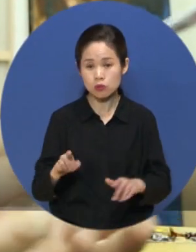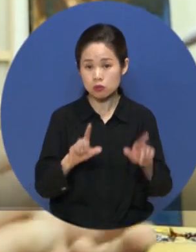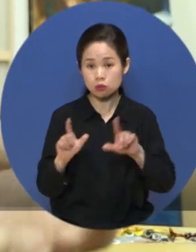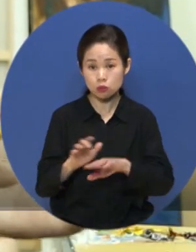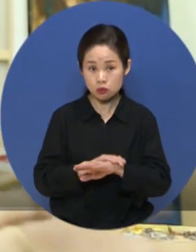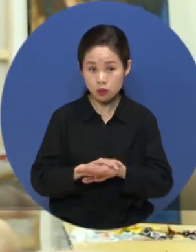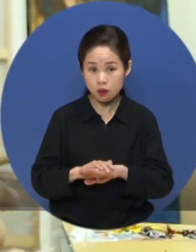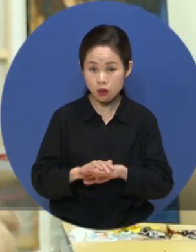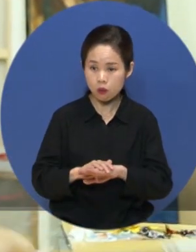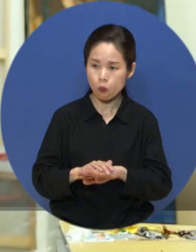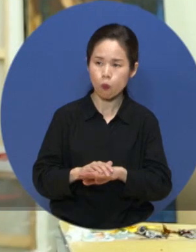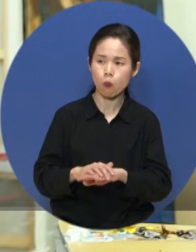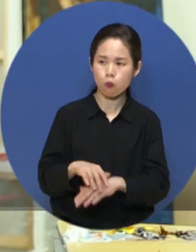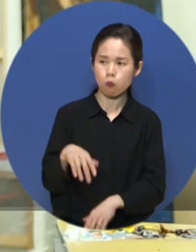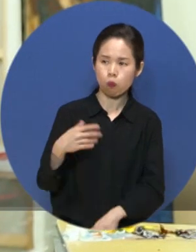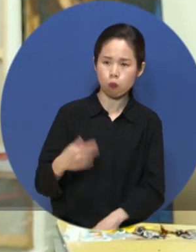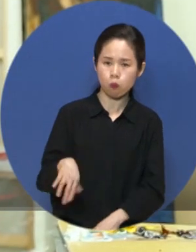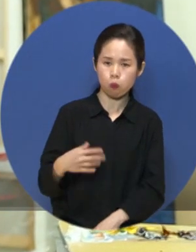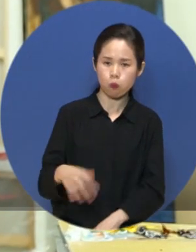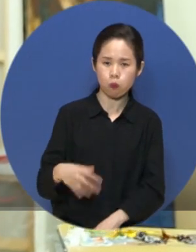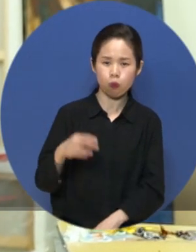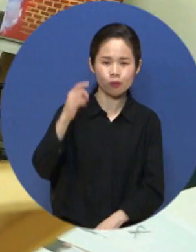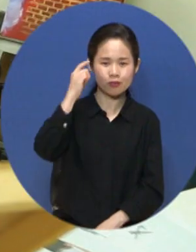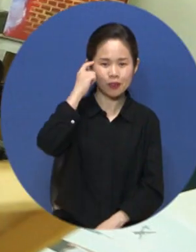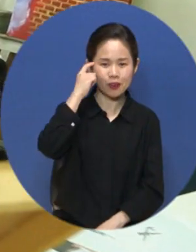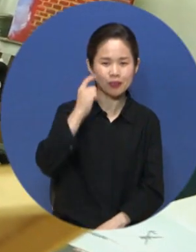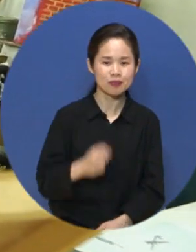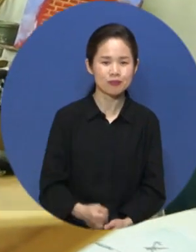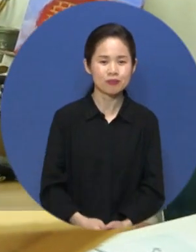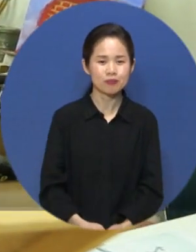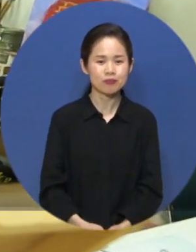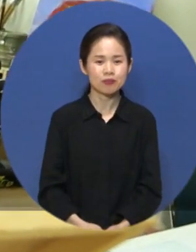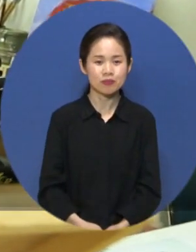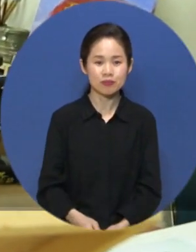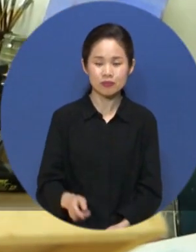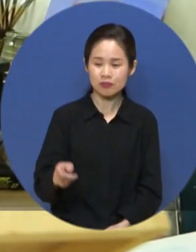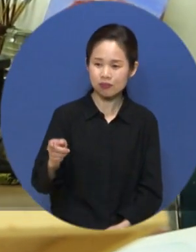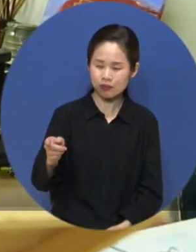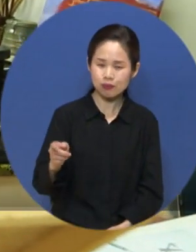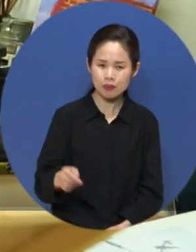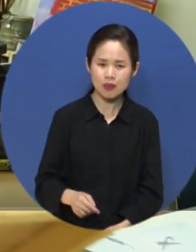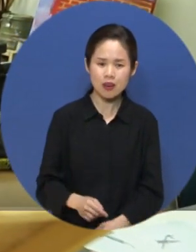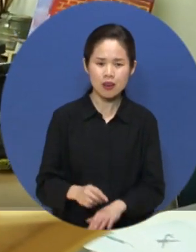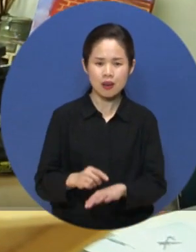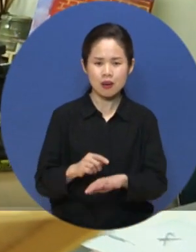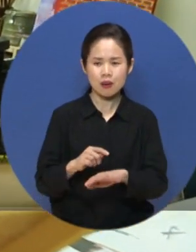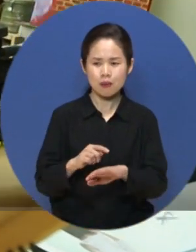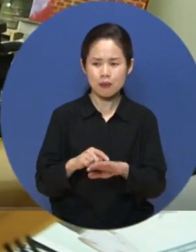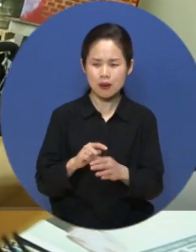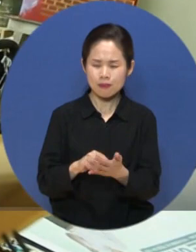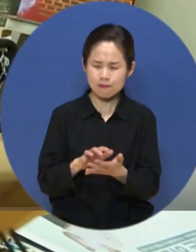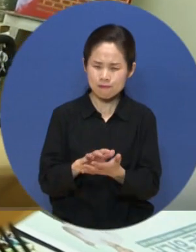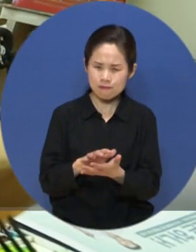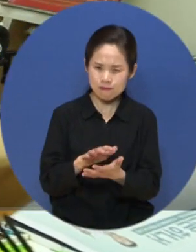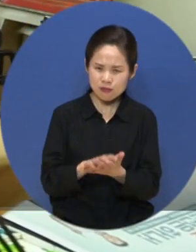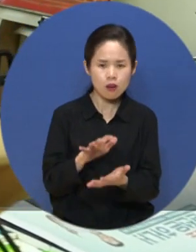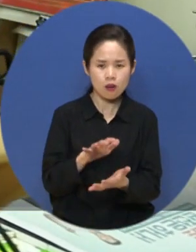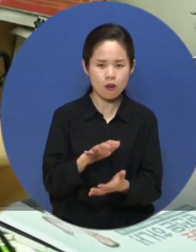또 형님이 또 대단하시다는 생각이 들고 있습니다. 예. 열정이 많은 친구예요. 뭐를